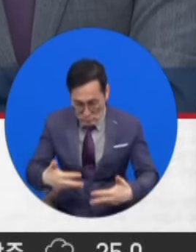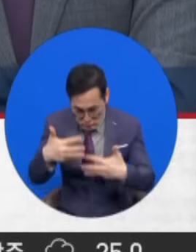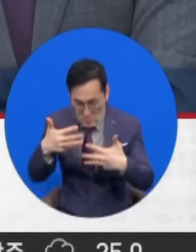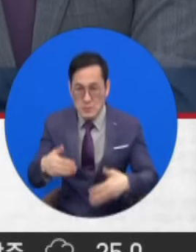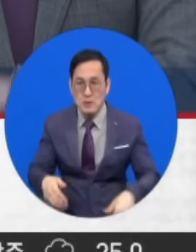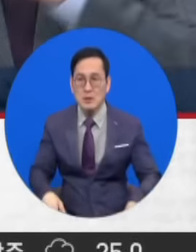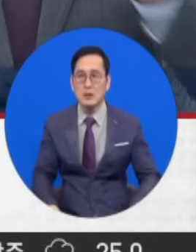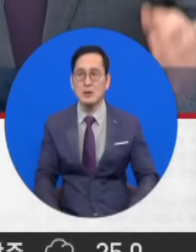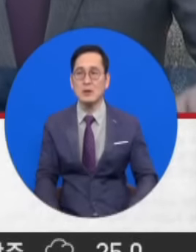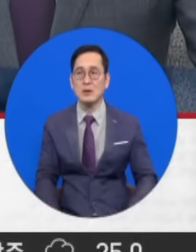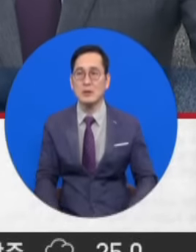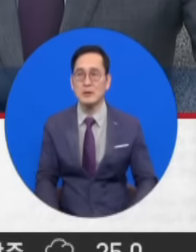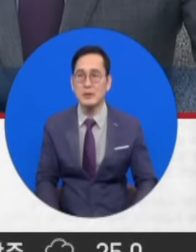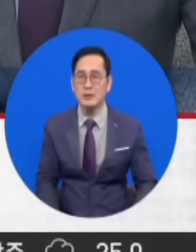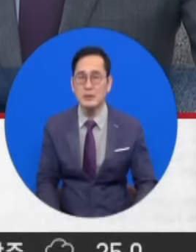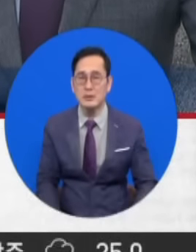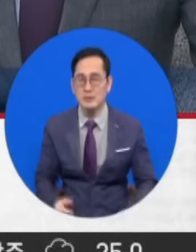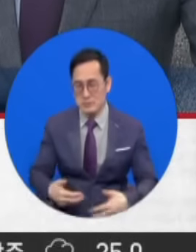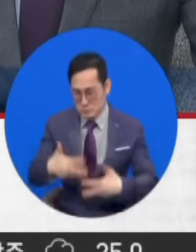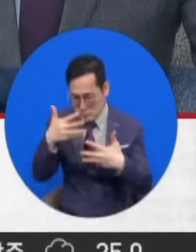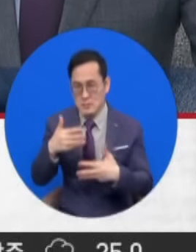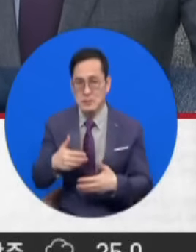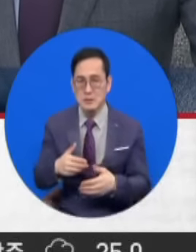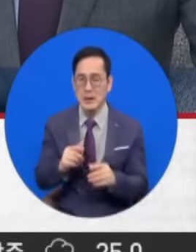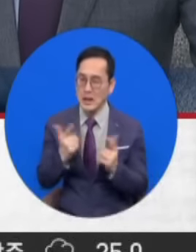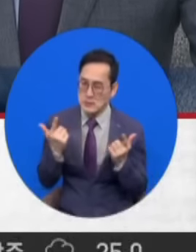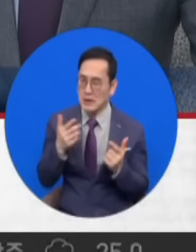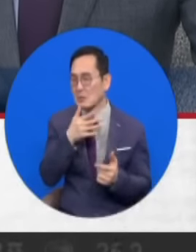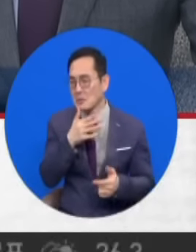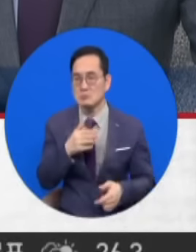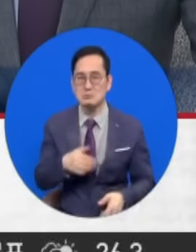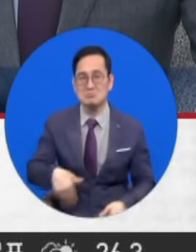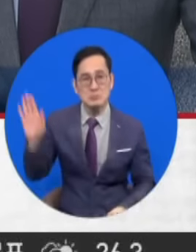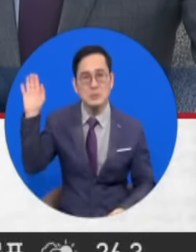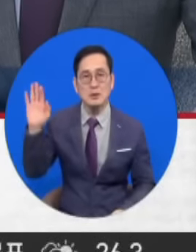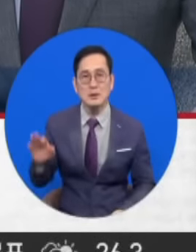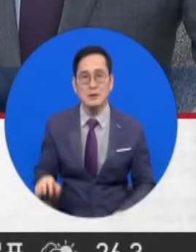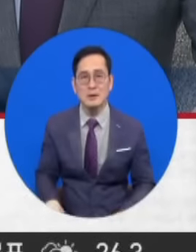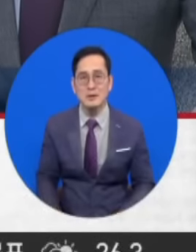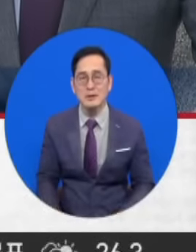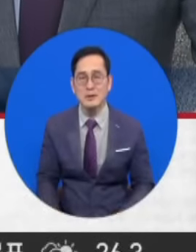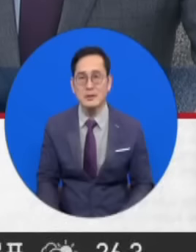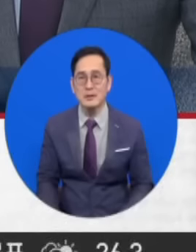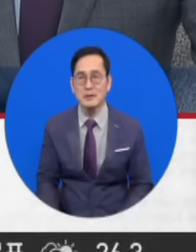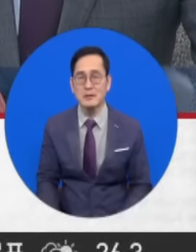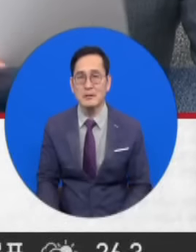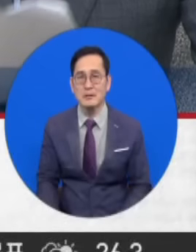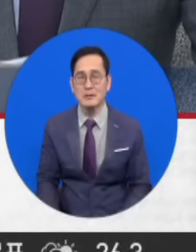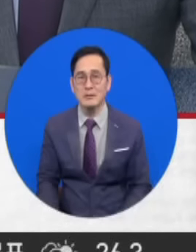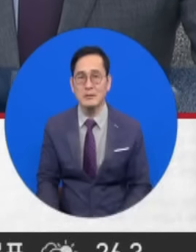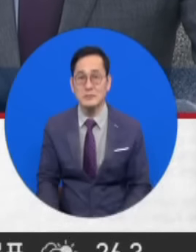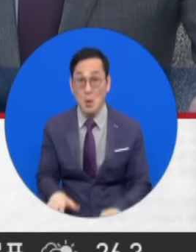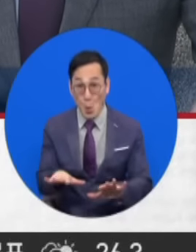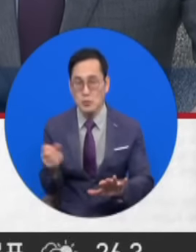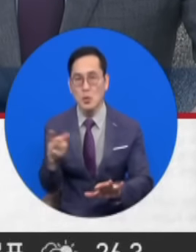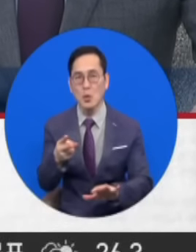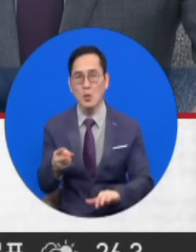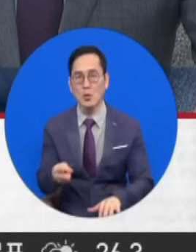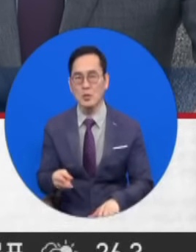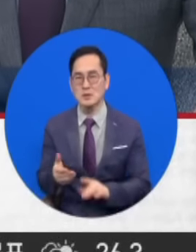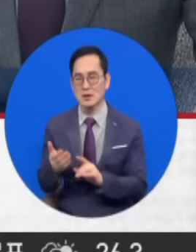당시가 생각이 나가지고 다시 한번 이야기를 한다. 그러면서 이제 경찰의 고압적인 태도, 강압적인 태도 그리고 어떻게 보면 무죄 추정 원칙이 지켜져야 되는데